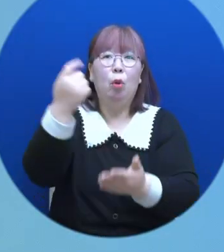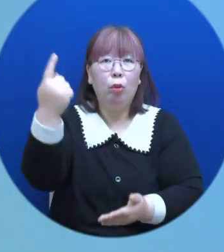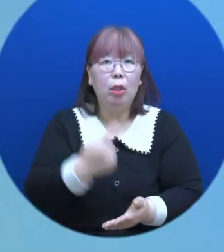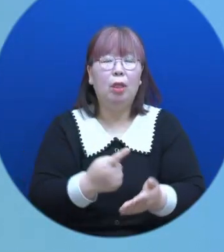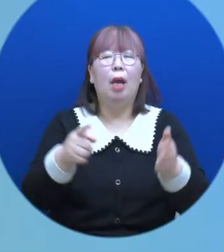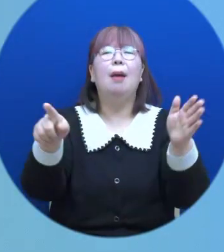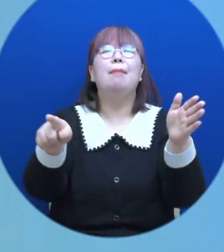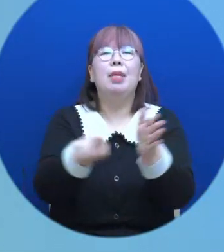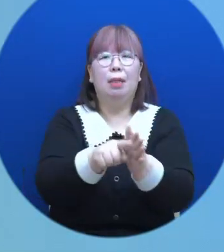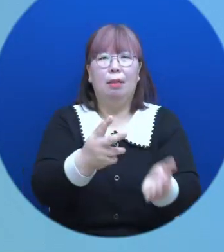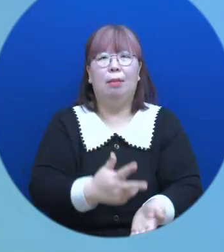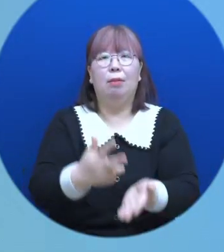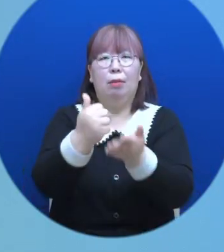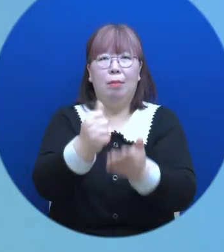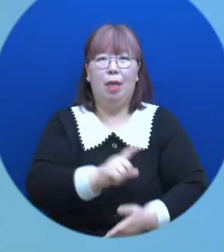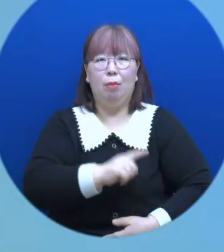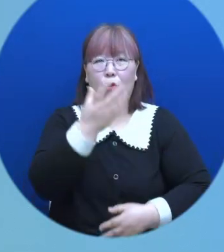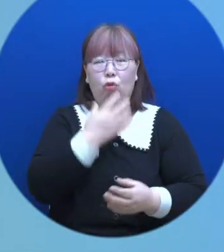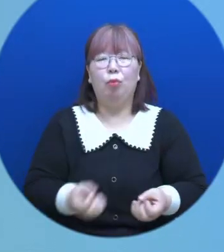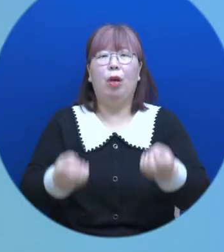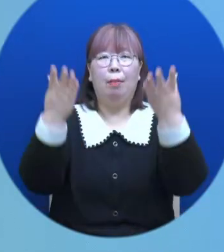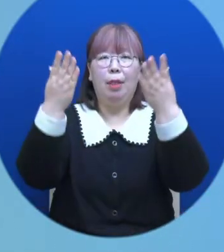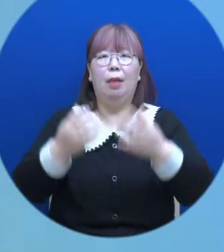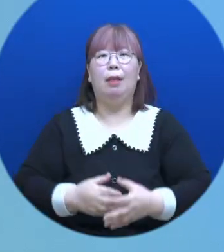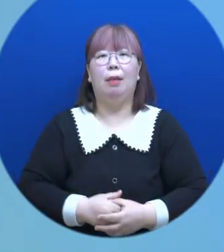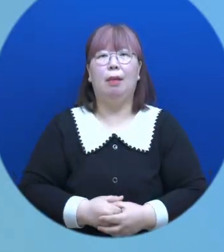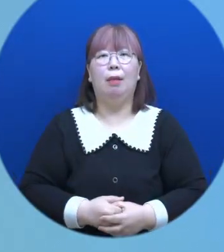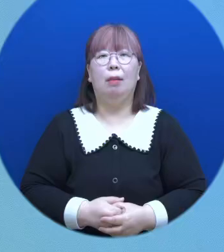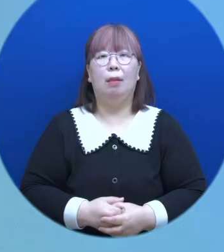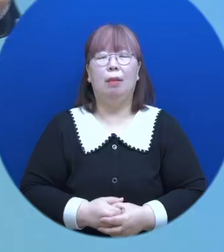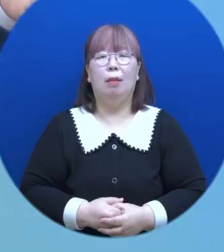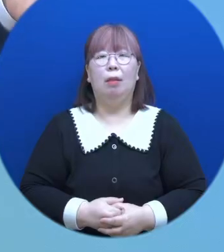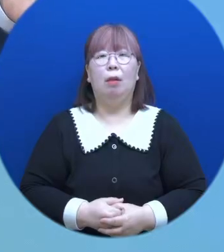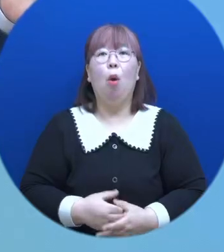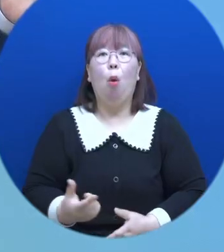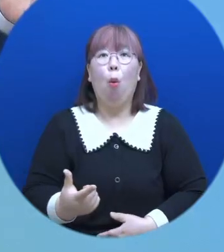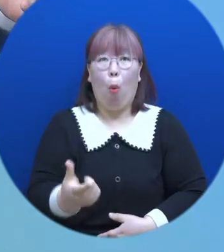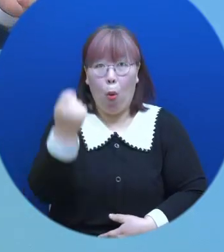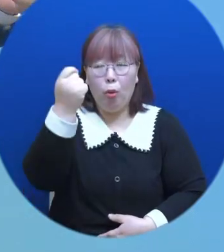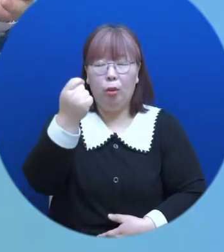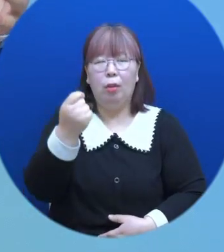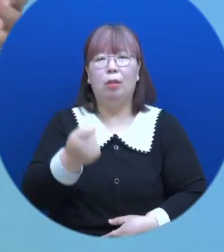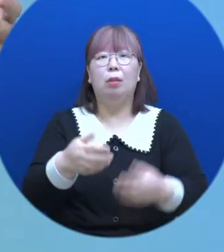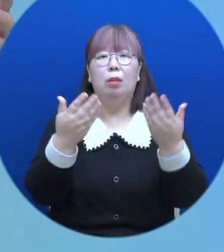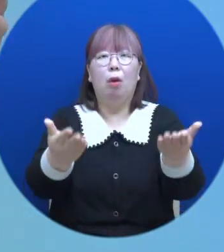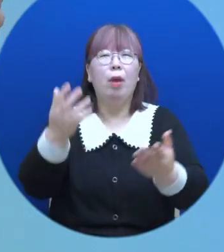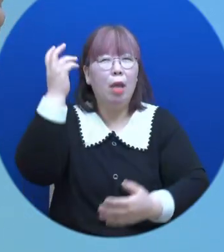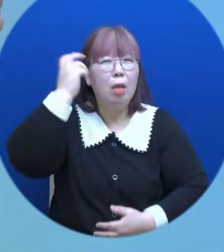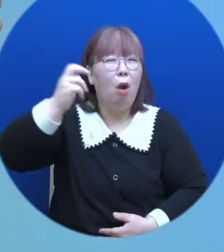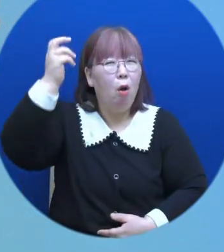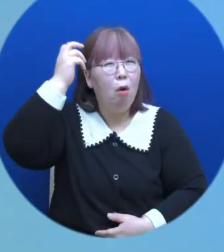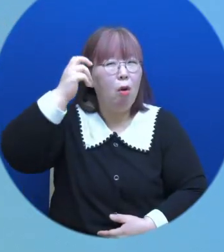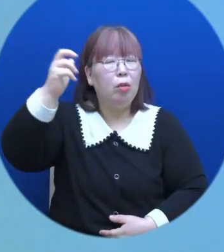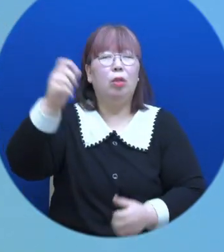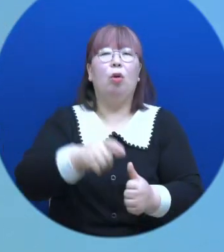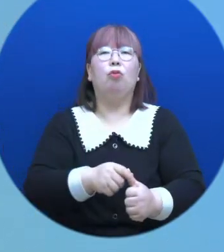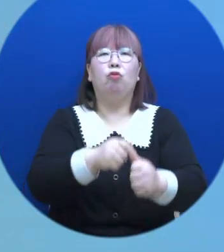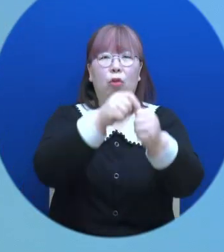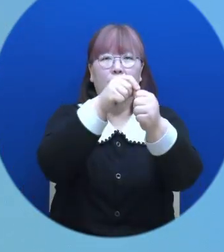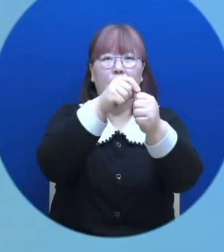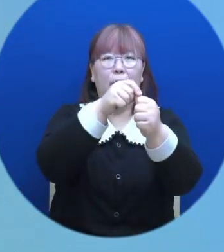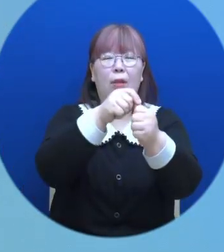사실을 믿으시기를 주의 이름으로 축원합니다. 곧 너희의 영적 구원,